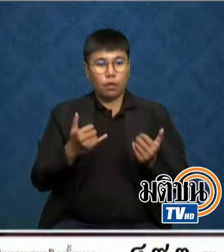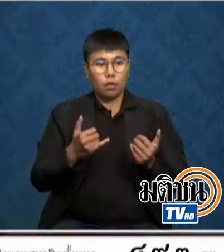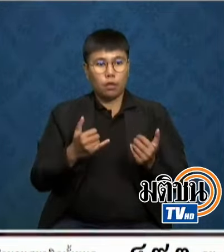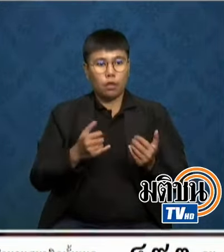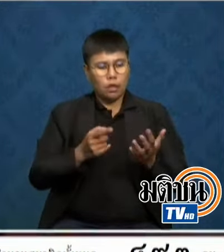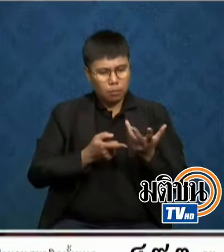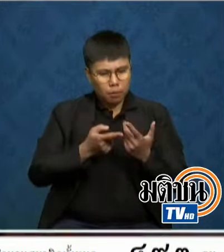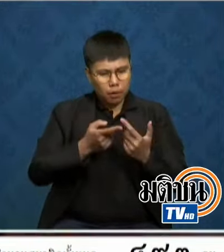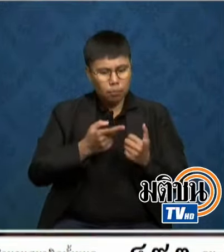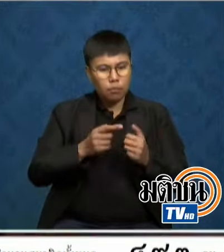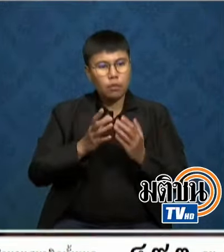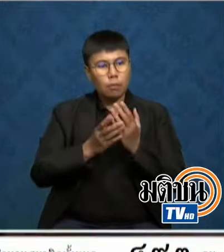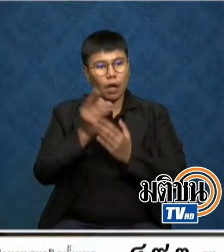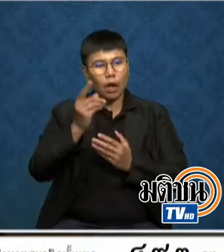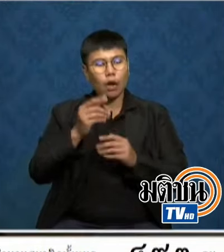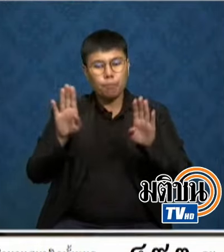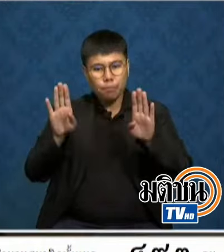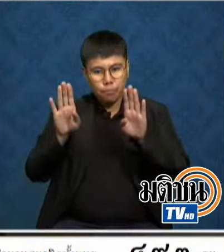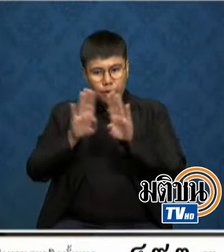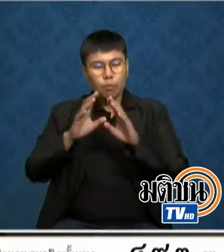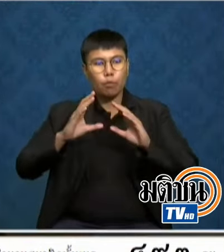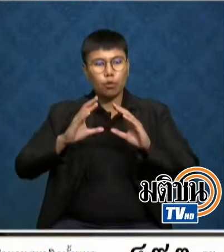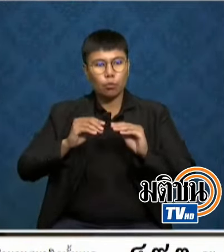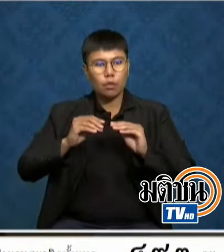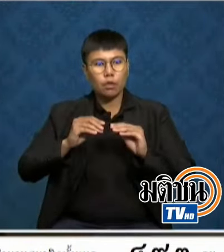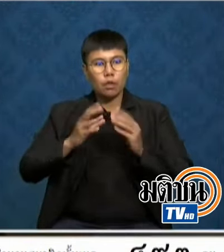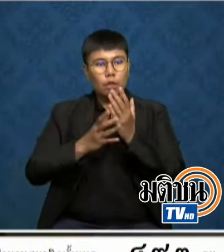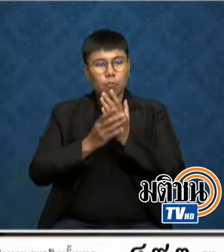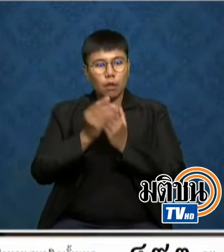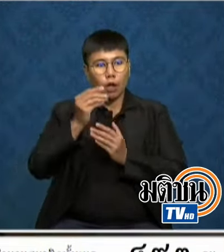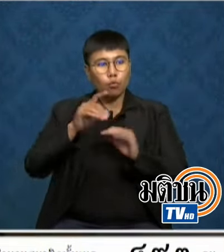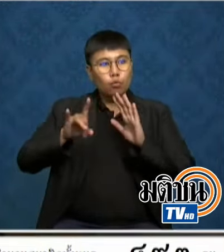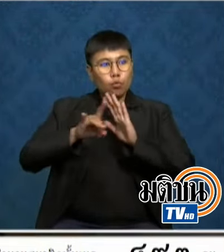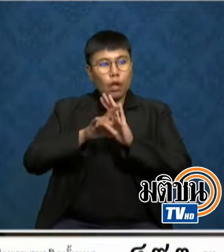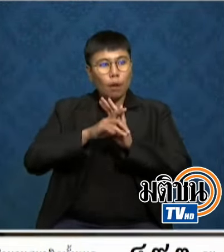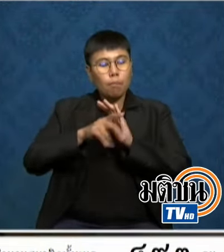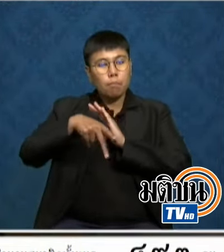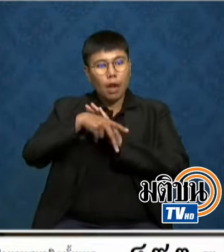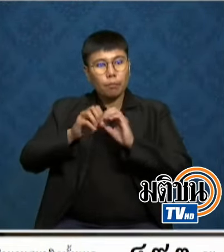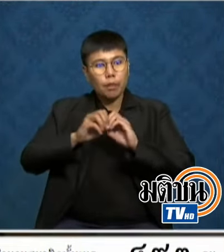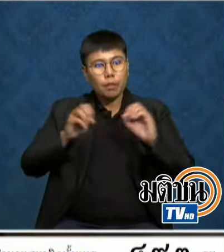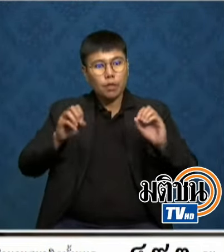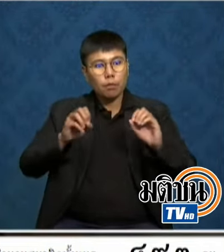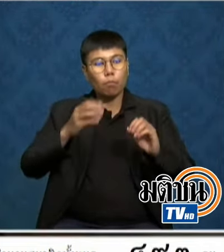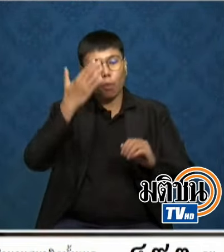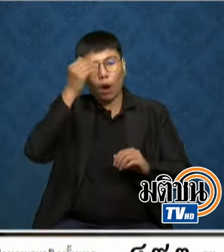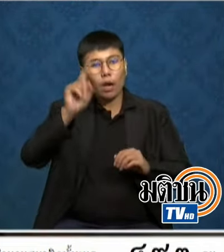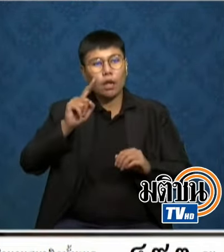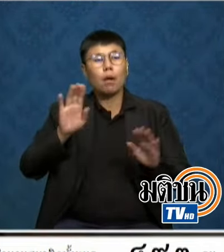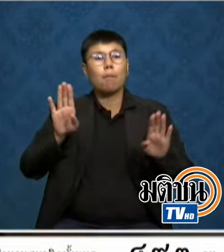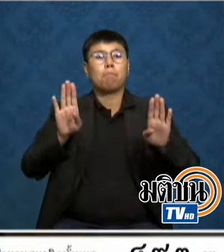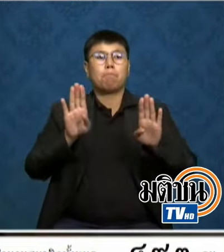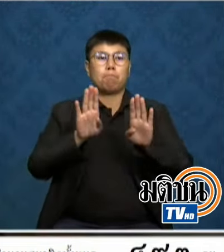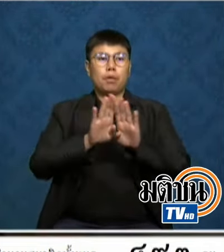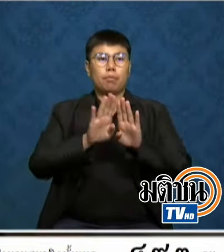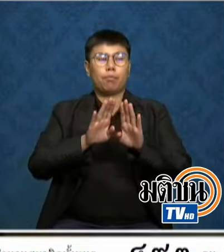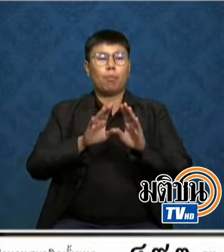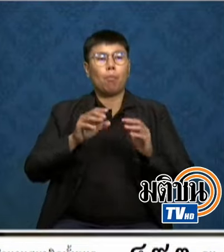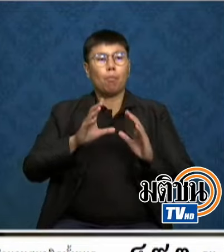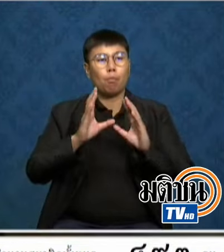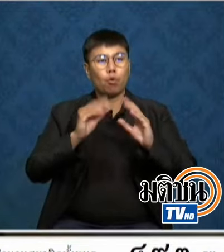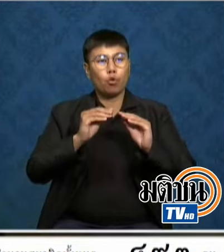ท่านั้นนะครับจะปิดสมัยประชุมแล้วและในสัปดาห์สุดท้ายเนี่ยวันพฤหัสก็ไม่มีประชุมด้วยเพราะว่าปิดสมัยประชุมไปแล้วนะครับดังนั้นเนี่ยเราก็จะเ